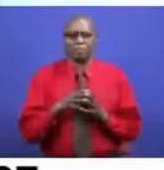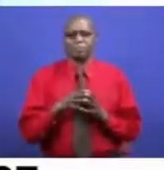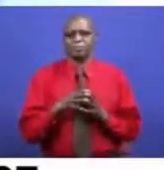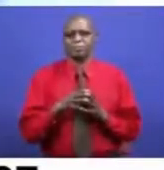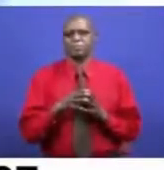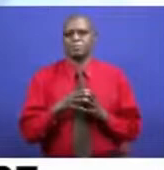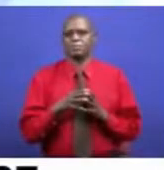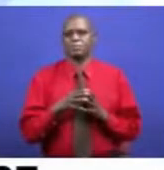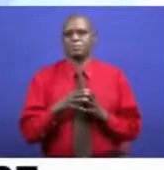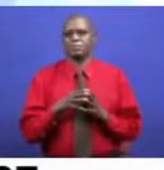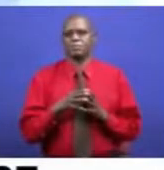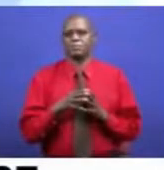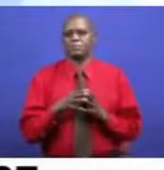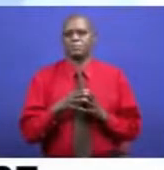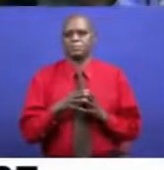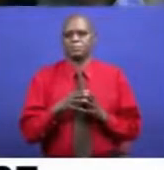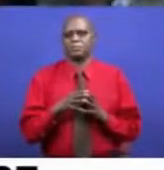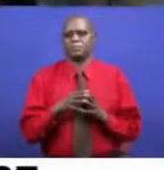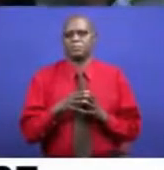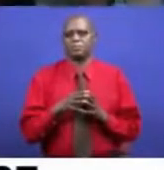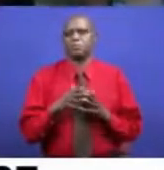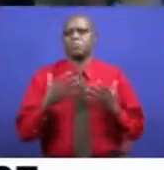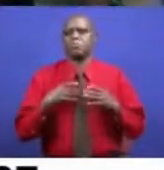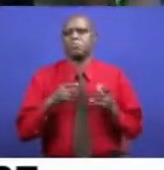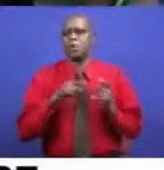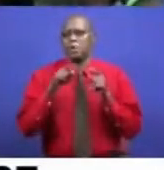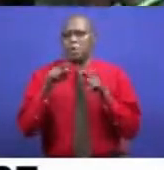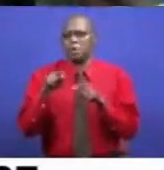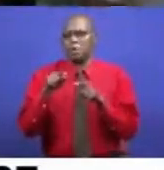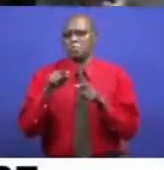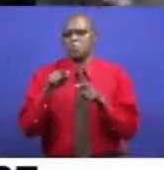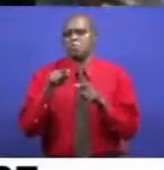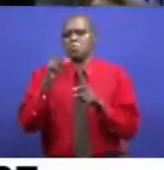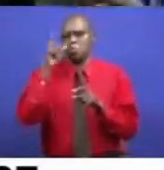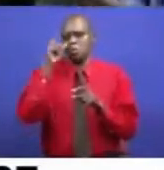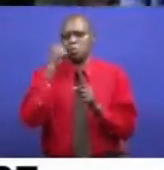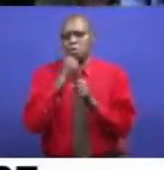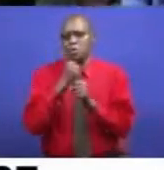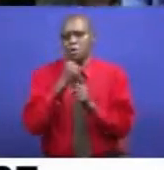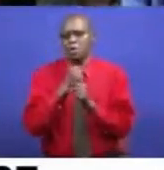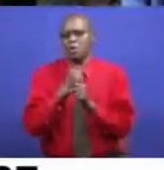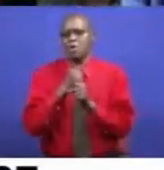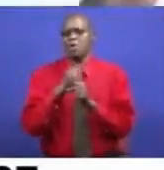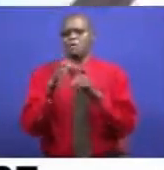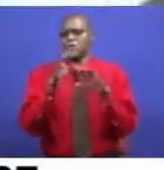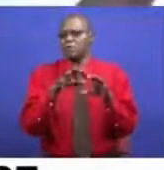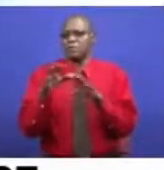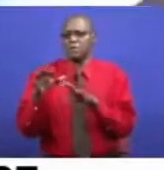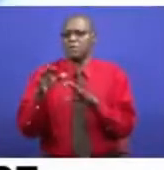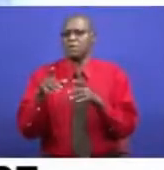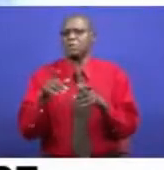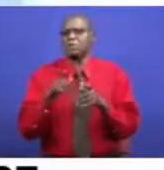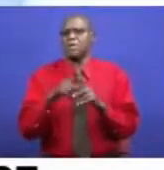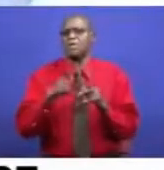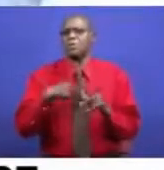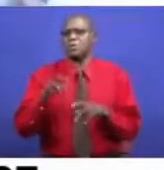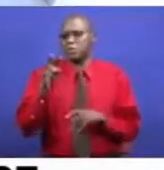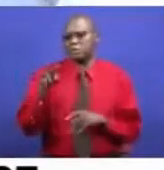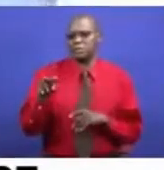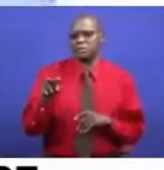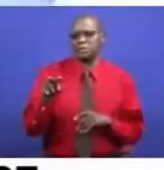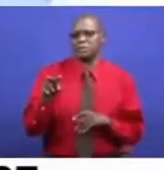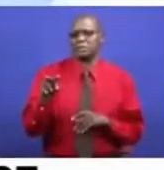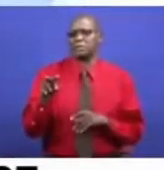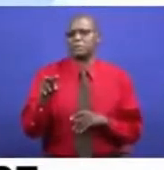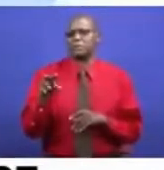wafanya kazi walikuja fanya kazi Mombasa hapa wateswe na sisi tunakuja tunaangalia. Nyinyi hakuna mtu hapa